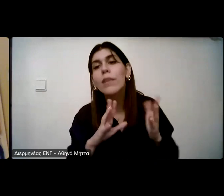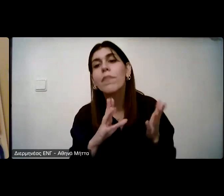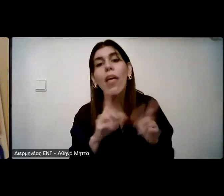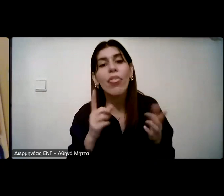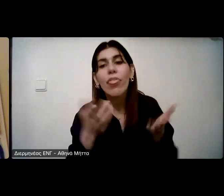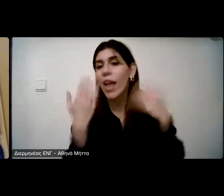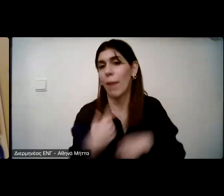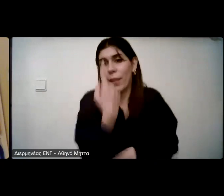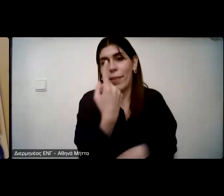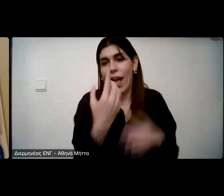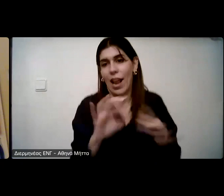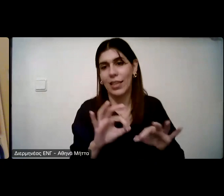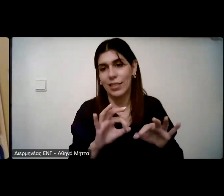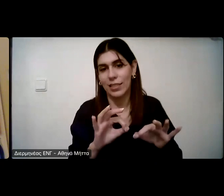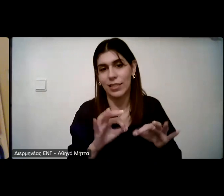Ναι, έχουμε